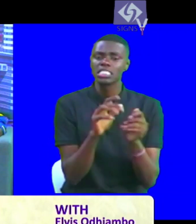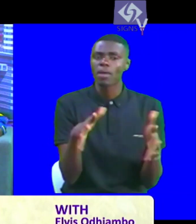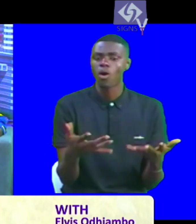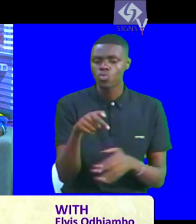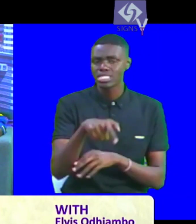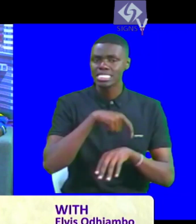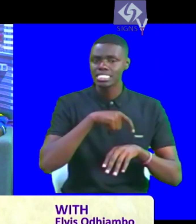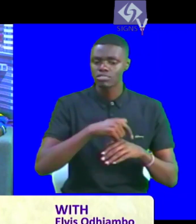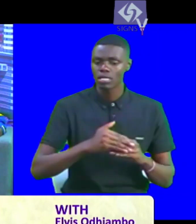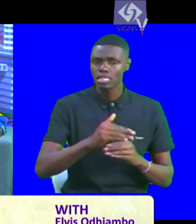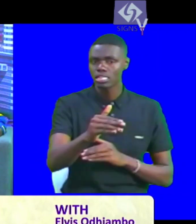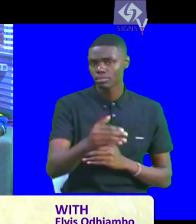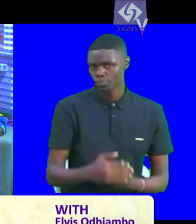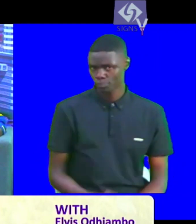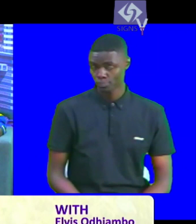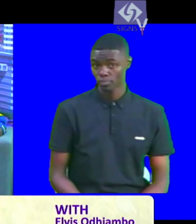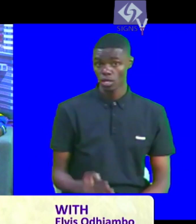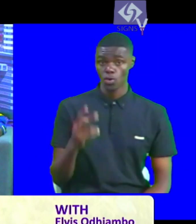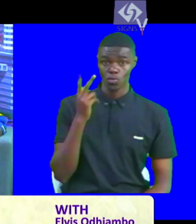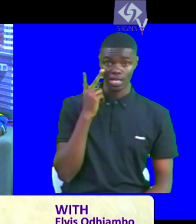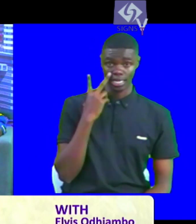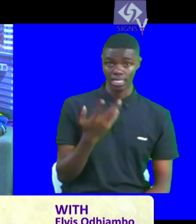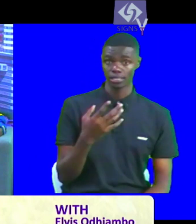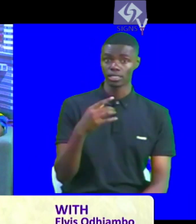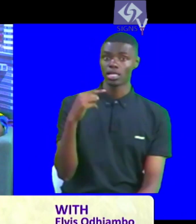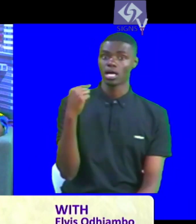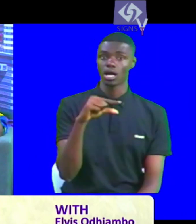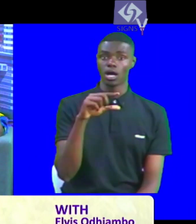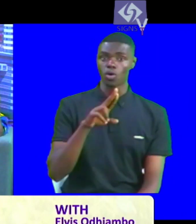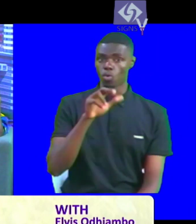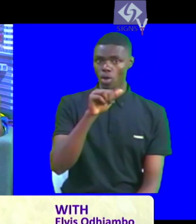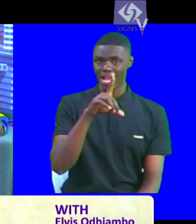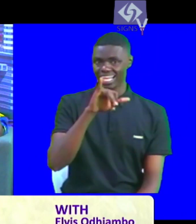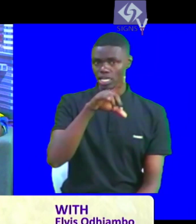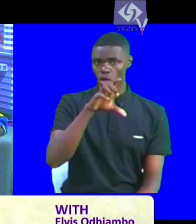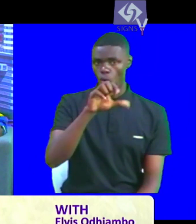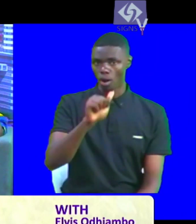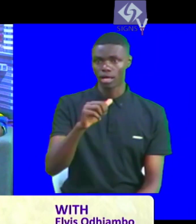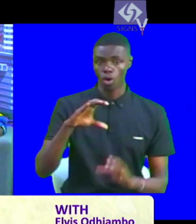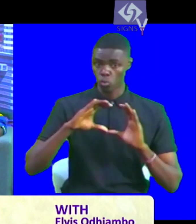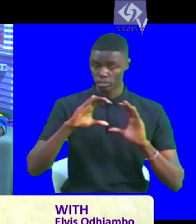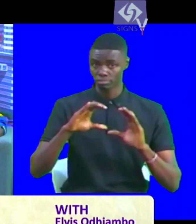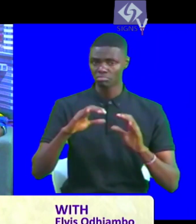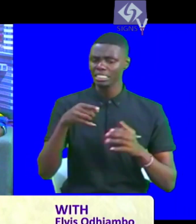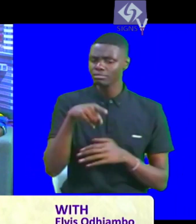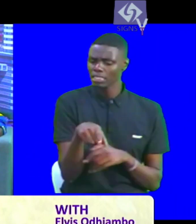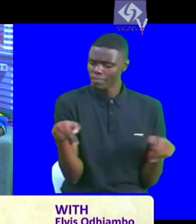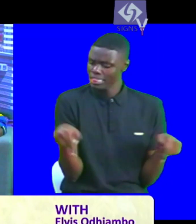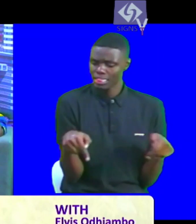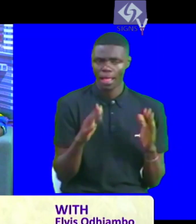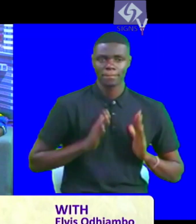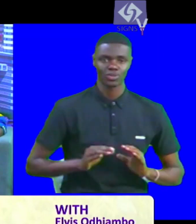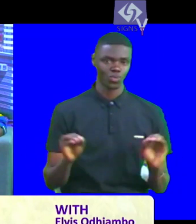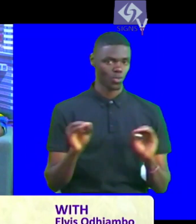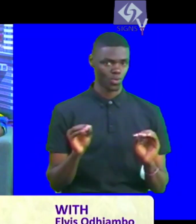ataanzaje kusaidia hiyo team next hii season na kuendelea mbele? Unajua ukiangalia Guardiola yenyewe, ukimwangalia yani si